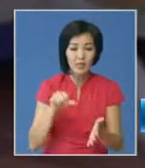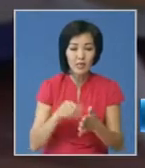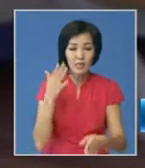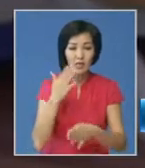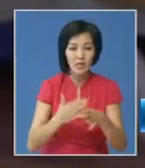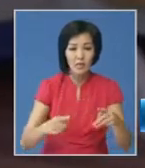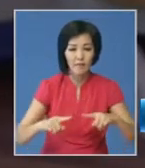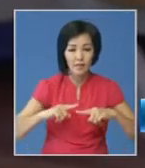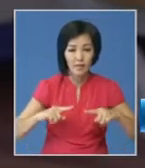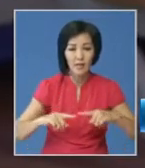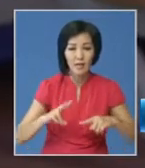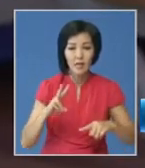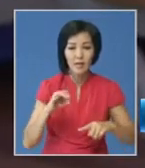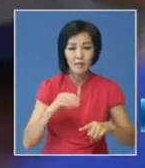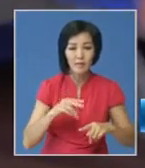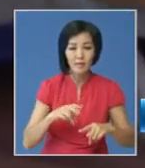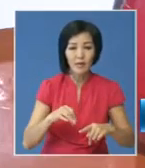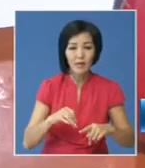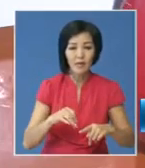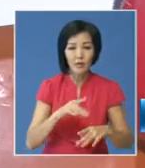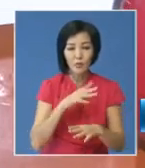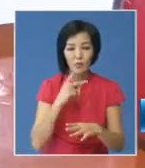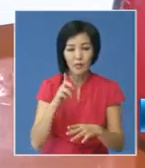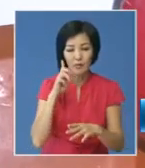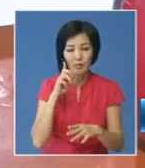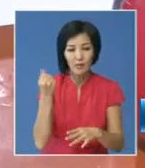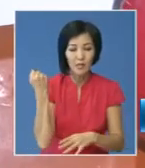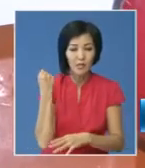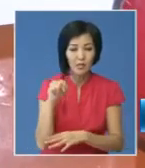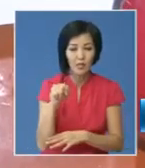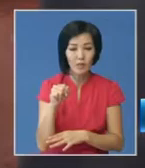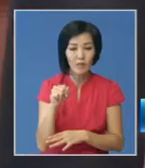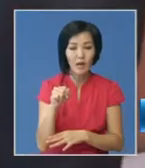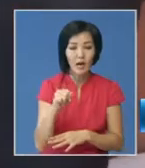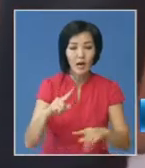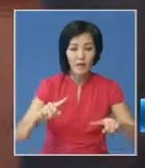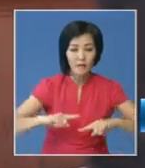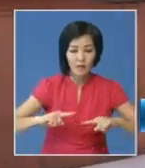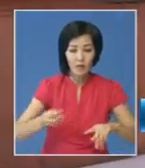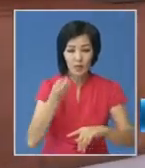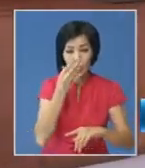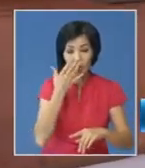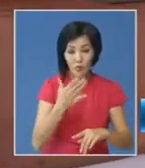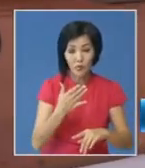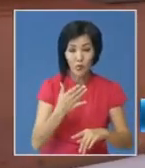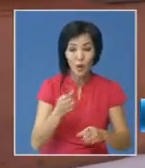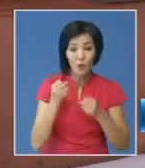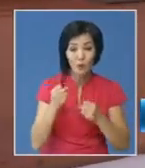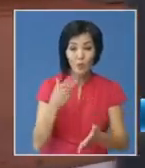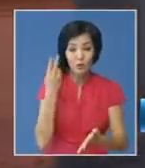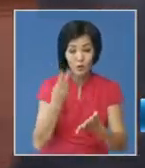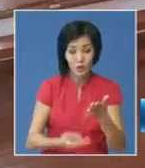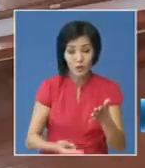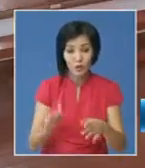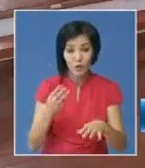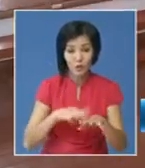финалға дейін Непал, Вьетнам, Иран спортшыларын жеңіп, финалдық кезеңге жолдама берілетін кездесуде жапон боксшысына есе жіберді. Нәтижесінде Айбек